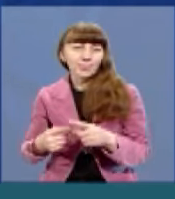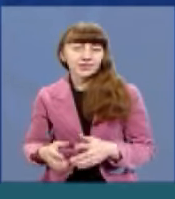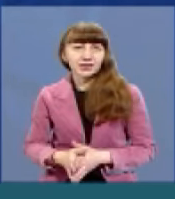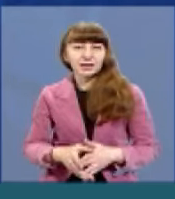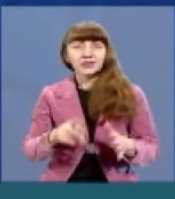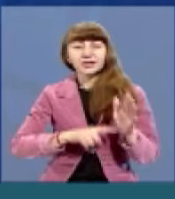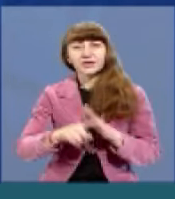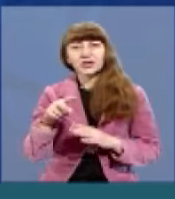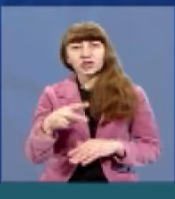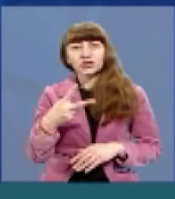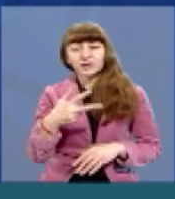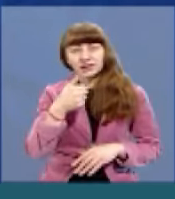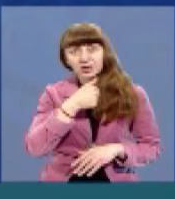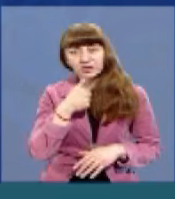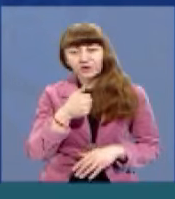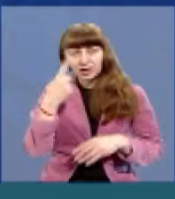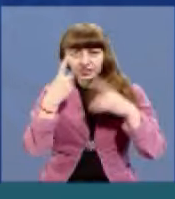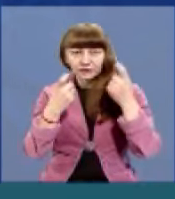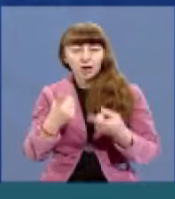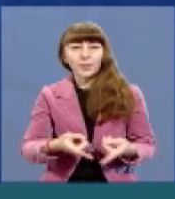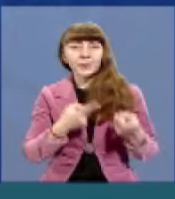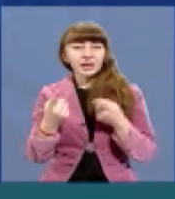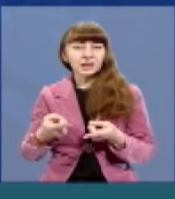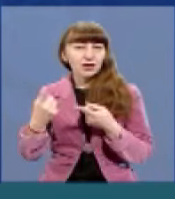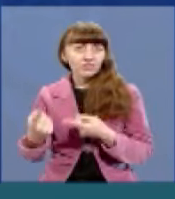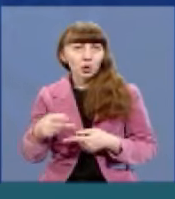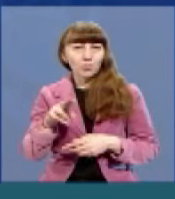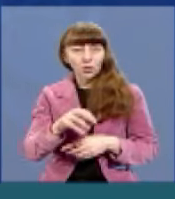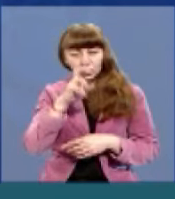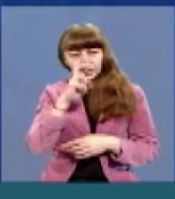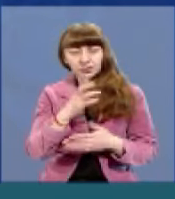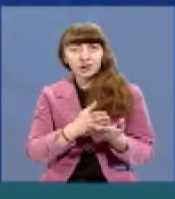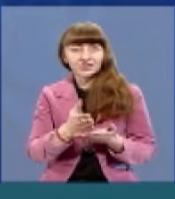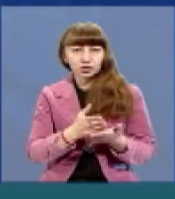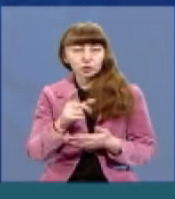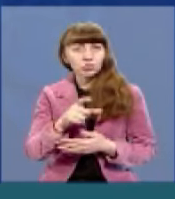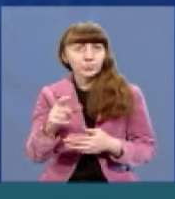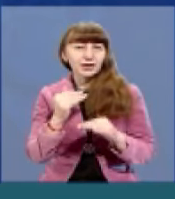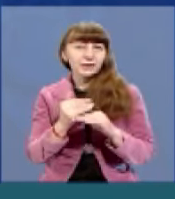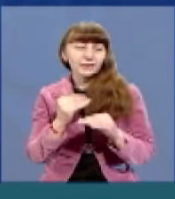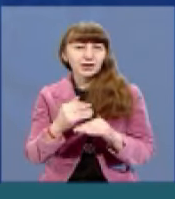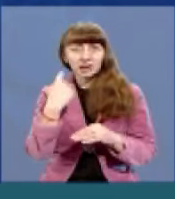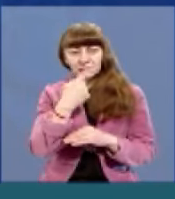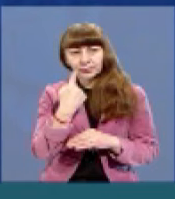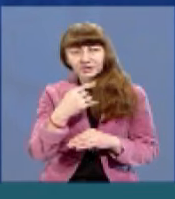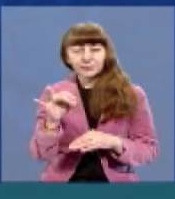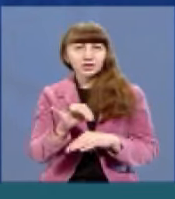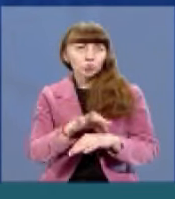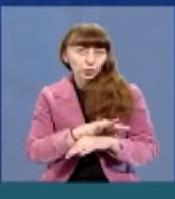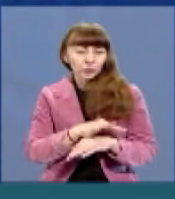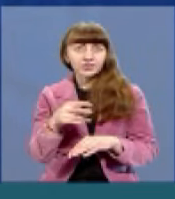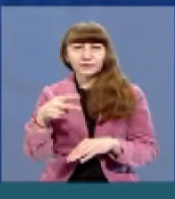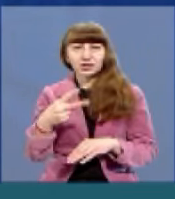года информация будет начала передаваться по государственным служащим и приравненным к ним лицам и их супругам.